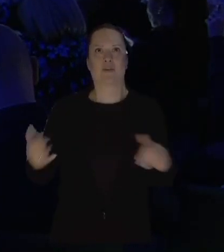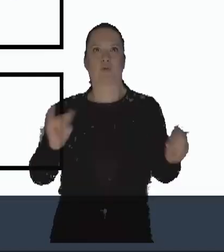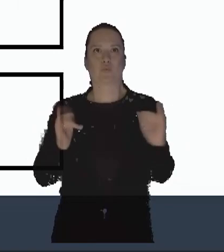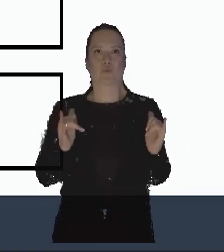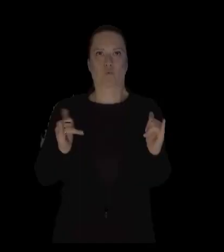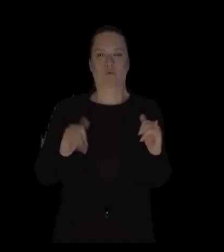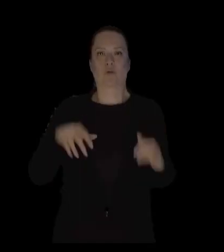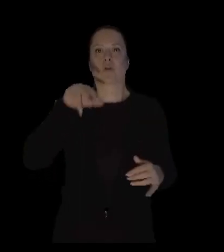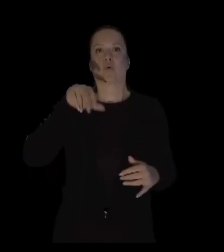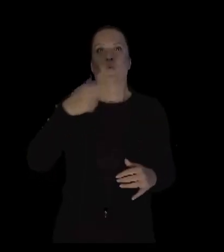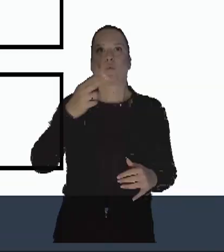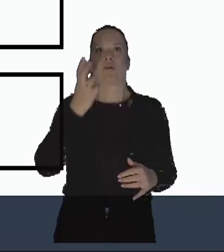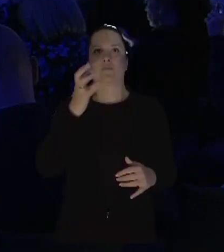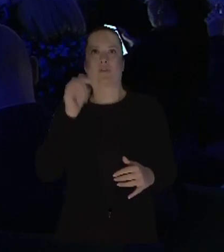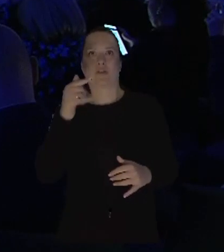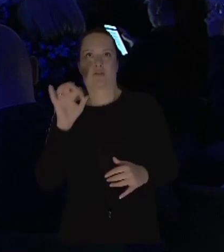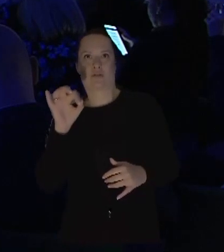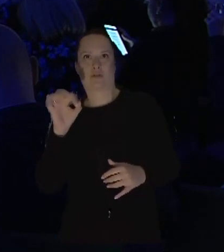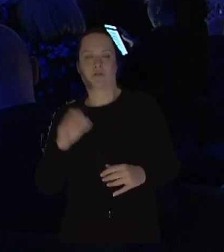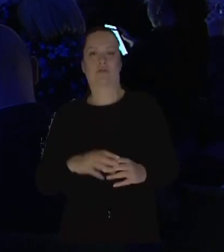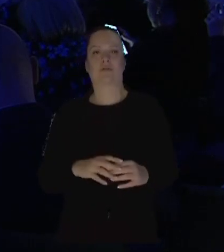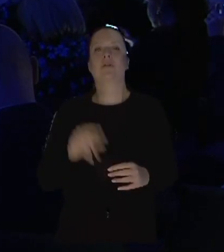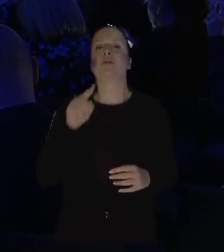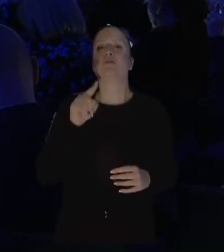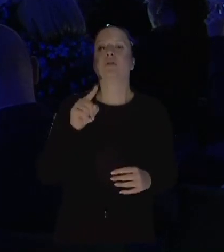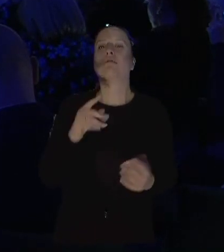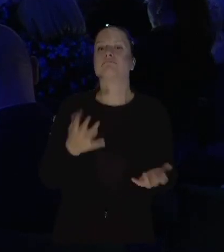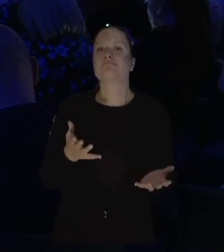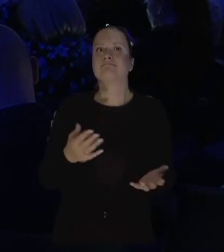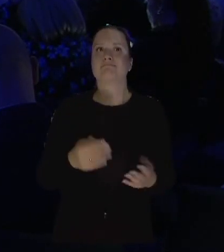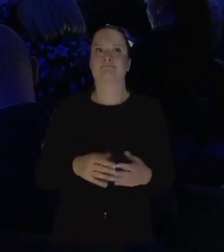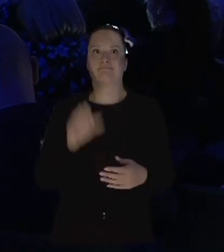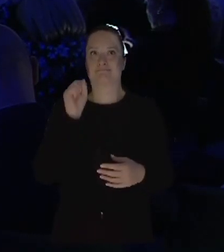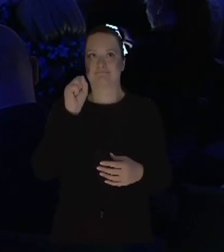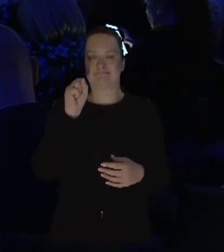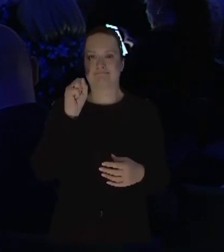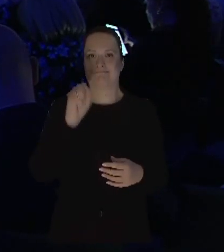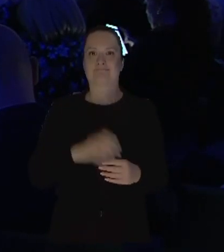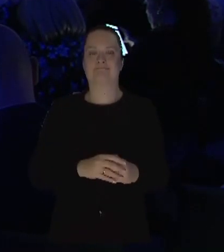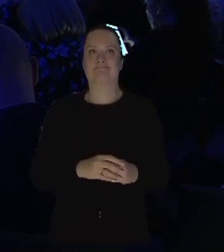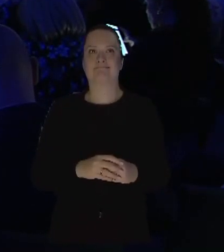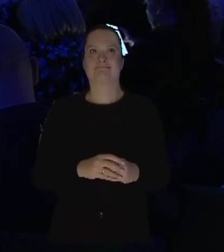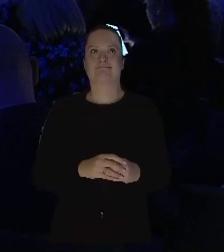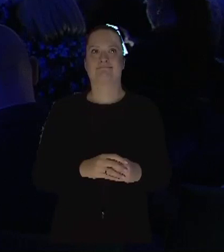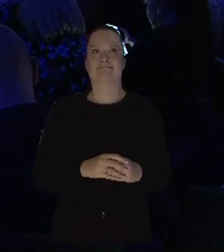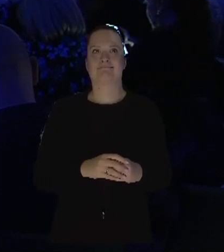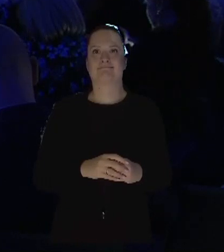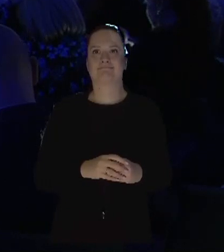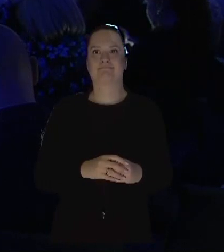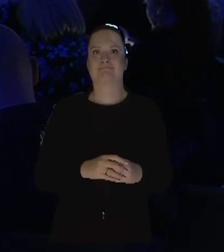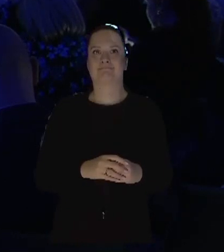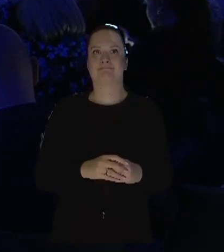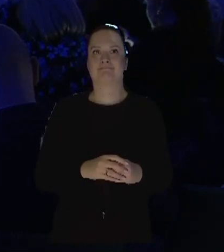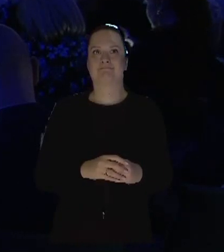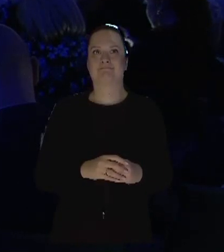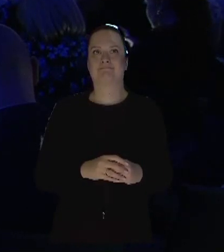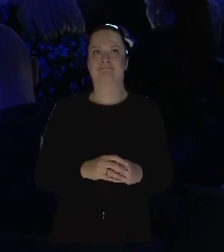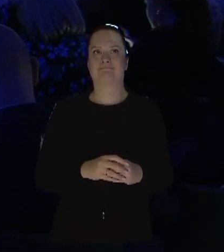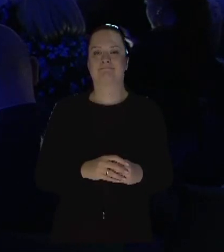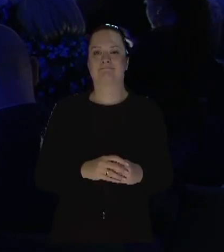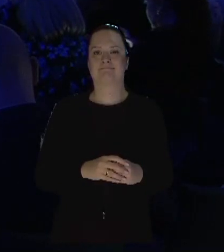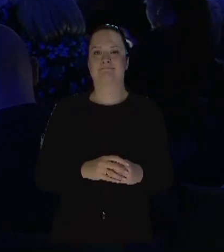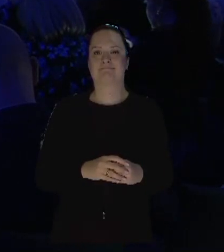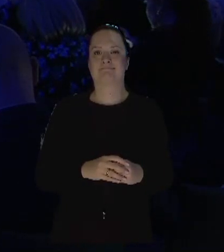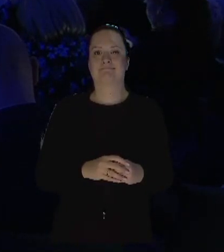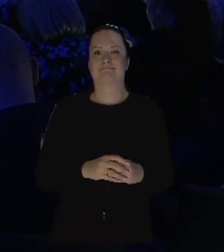Turystyki, czyli z angielska UNWTO, są. A, to jest bardzo proste pytanie, wszyscy